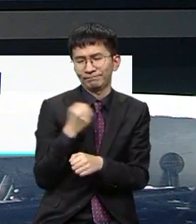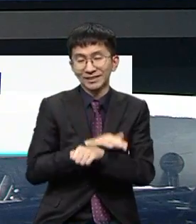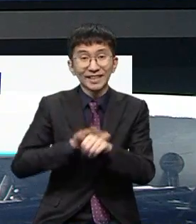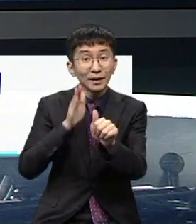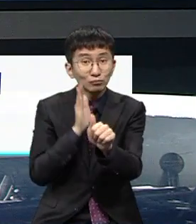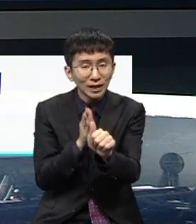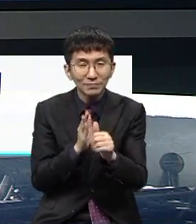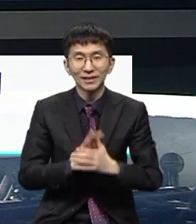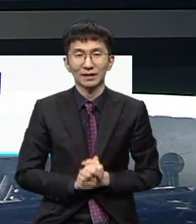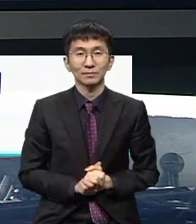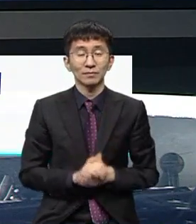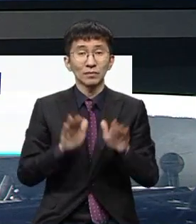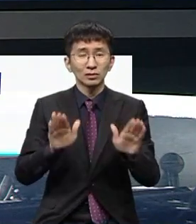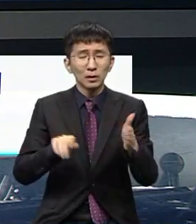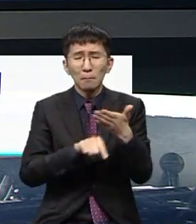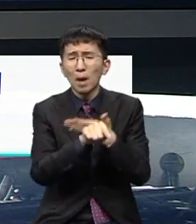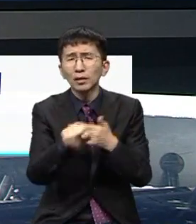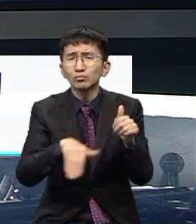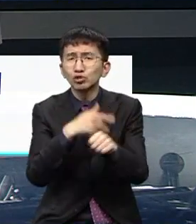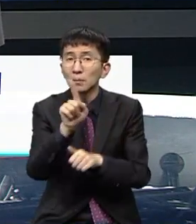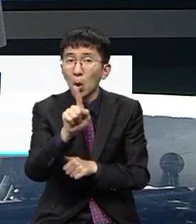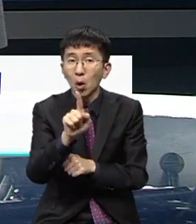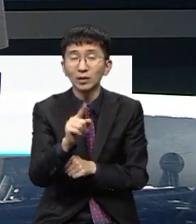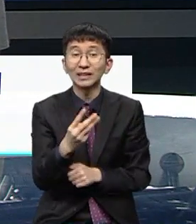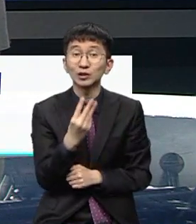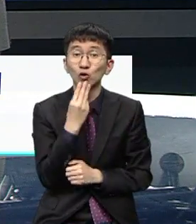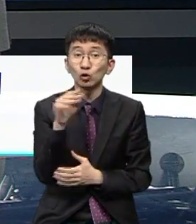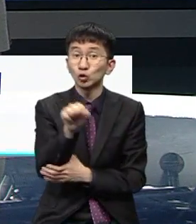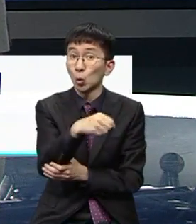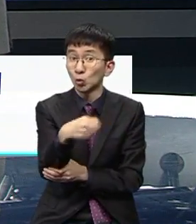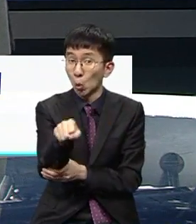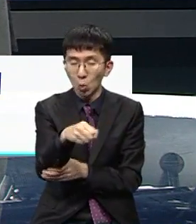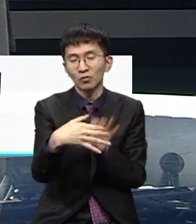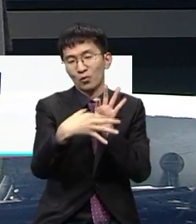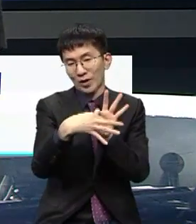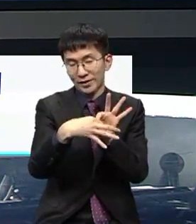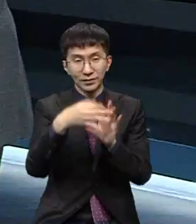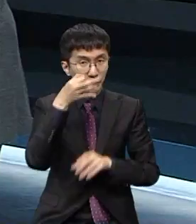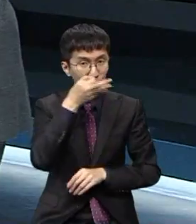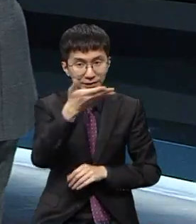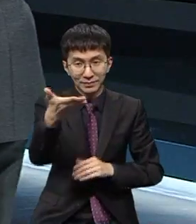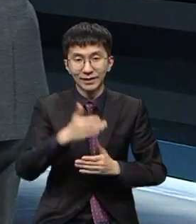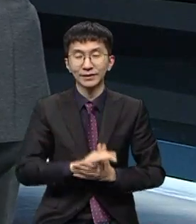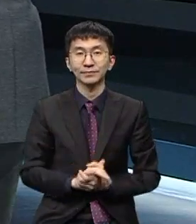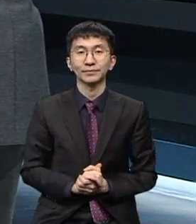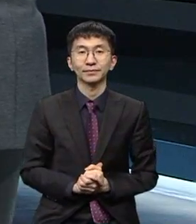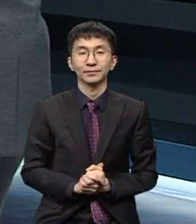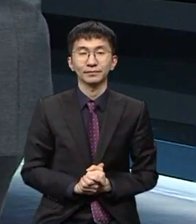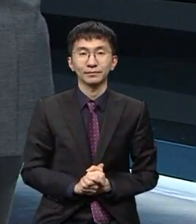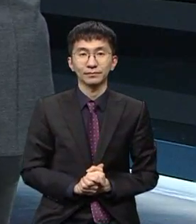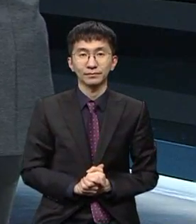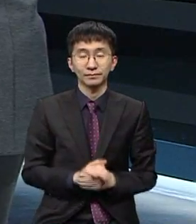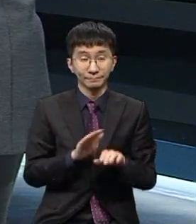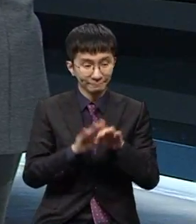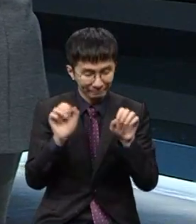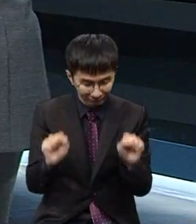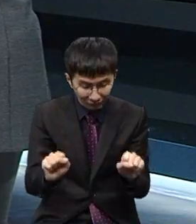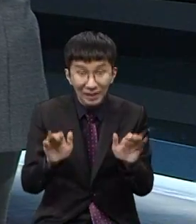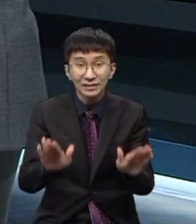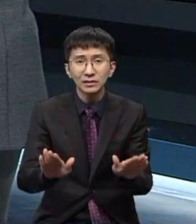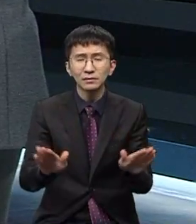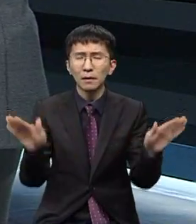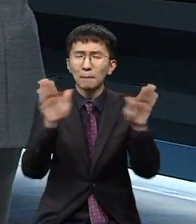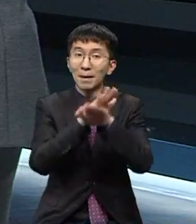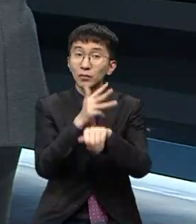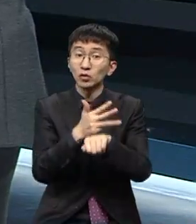바랍니다. 그럼 지금 바깥 분위기는 어떤지 서울 종로에 나가 있는 취재 기자 연결해 보겠습니다. 조윤아 기자, 지금 밤